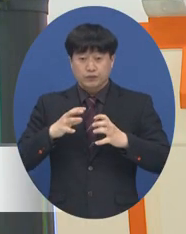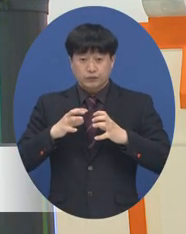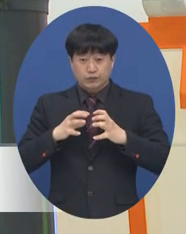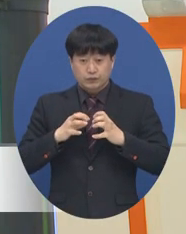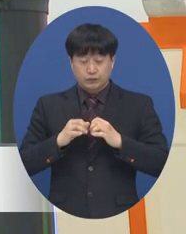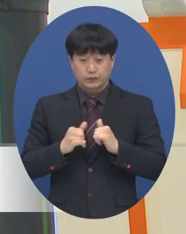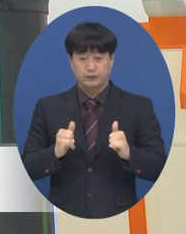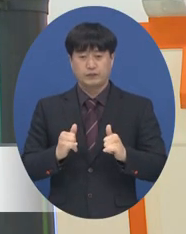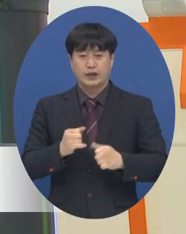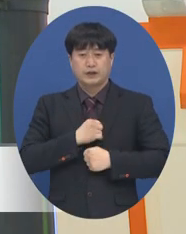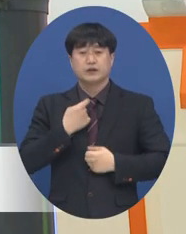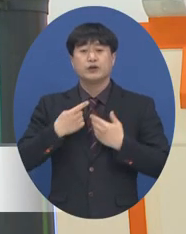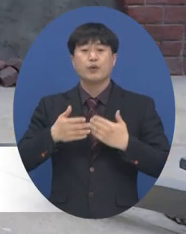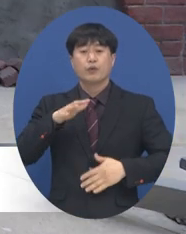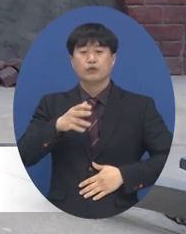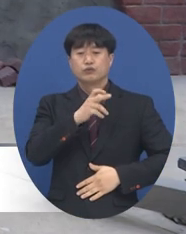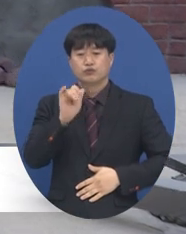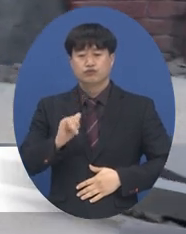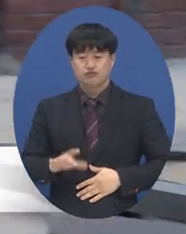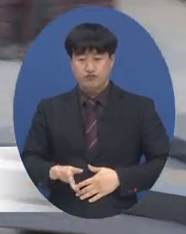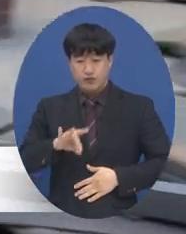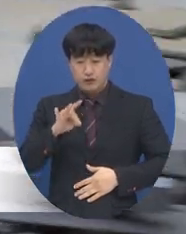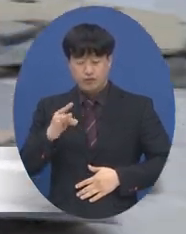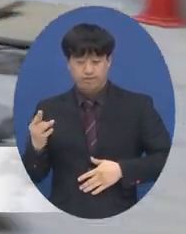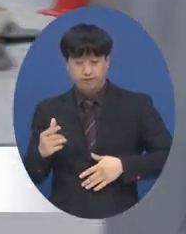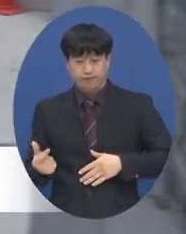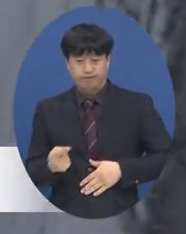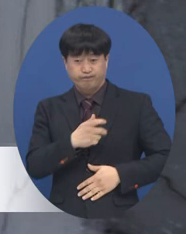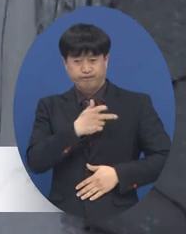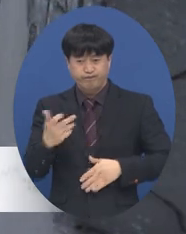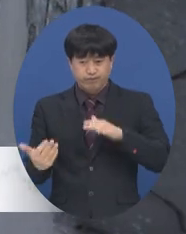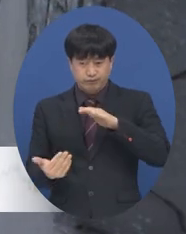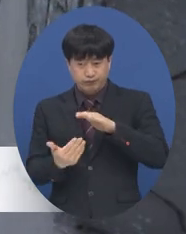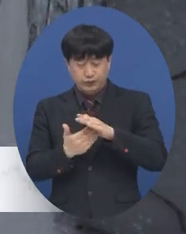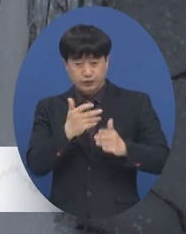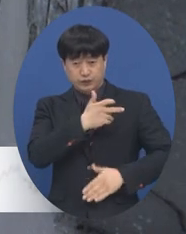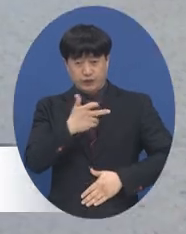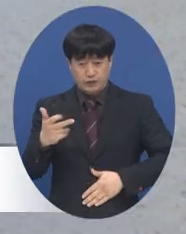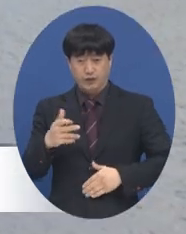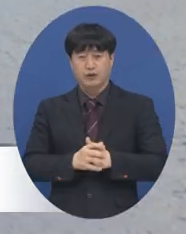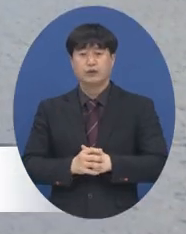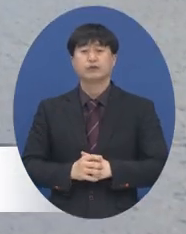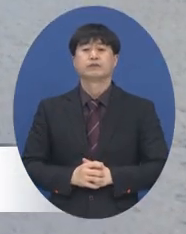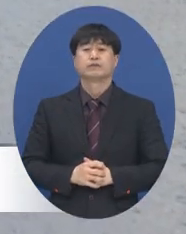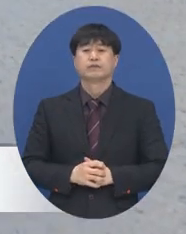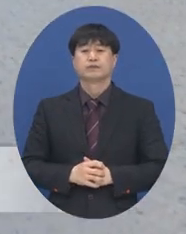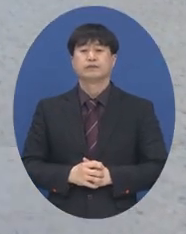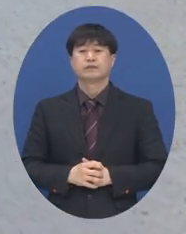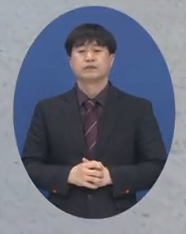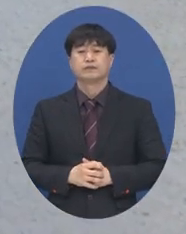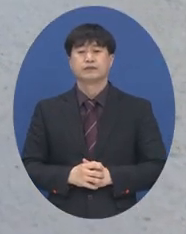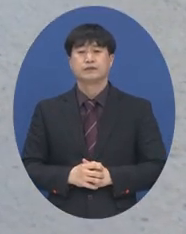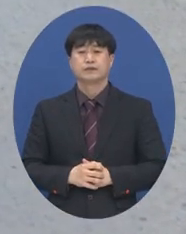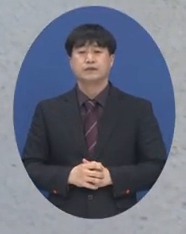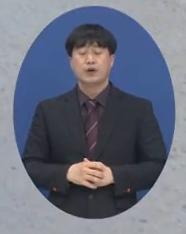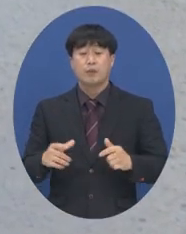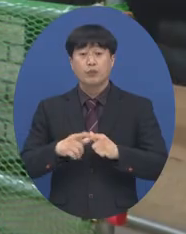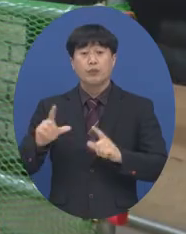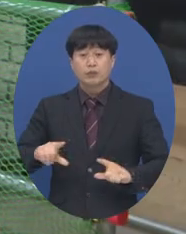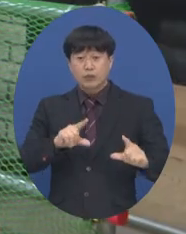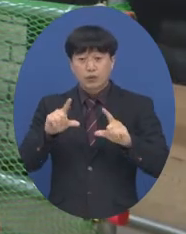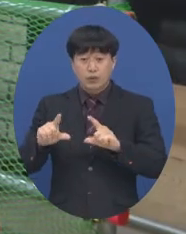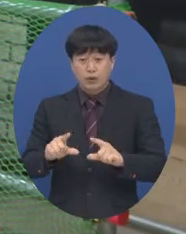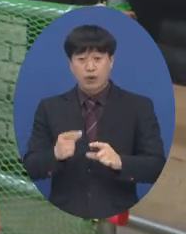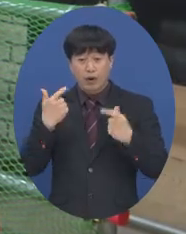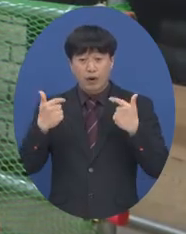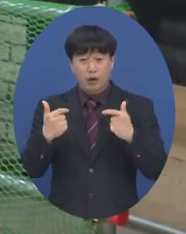국민안전체험관은 전국 최대 규모 안전체험시설로 총 9개의 체험존과 52개의 체험종목을 갖추고 있습니다. 일상 속 언제든